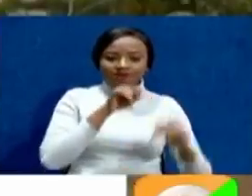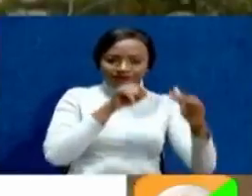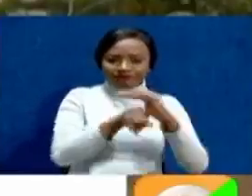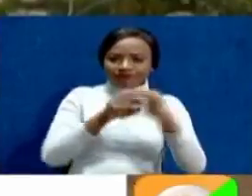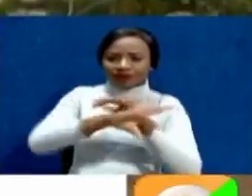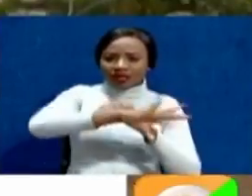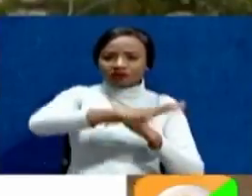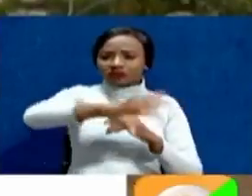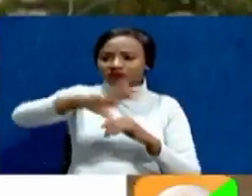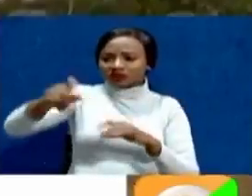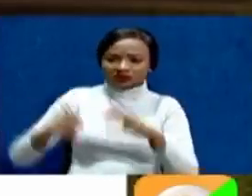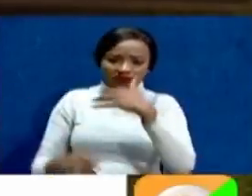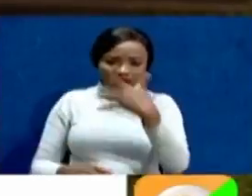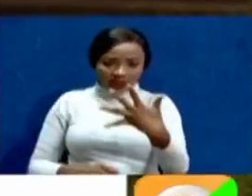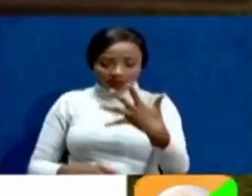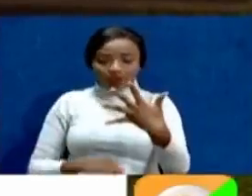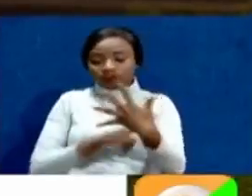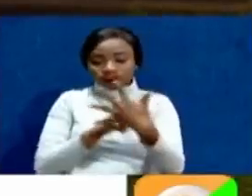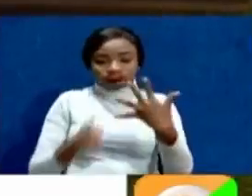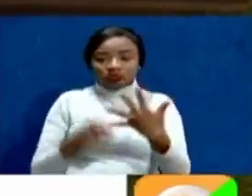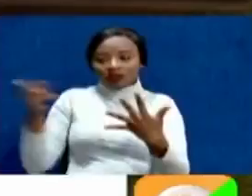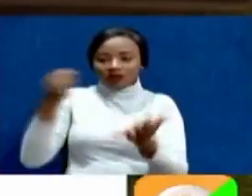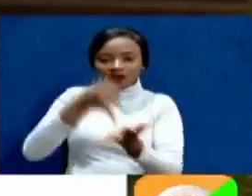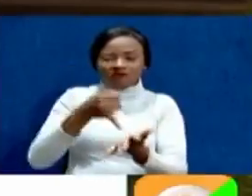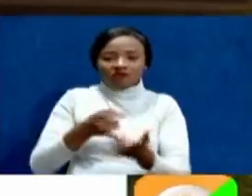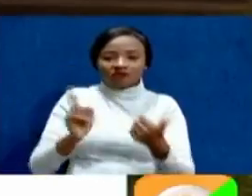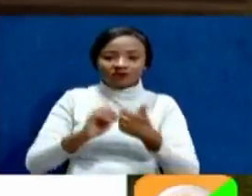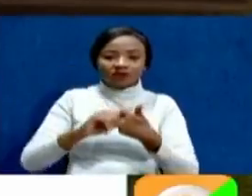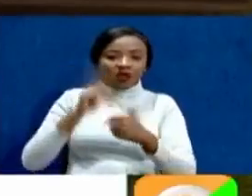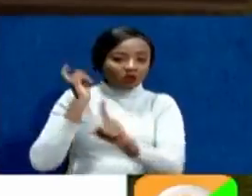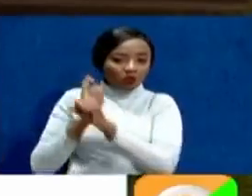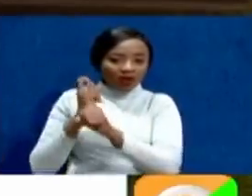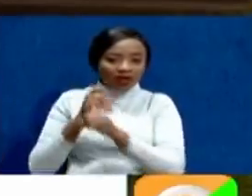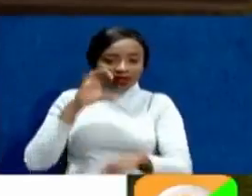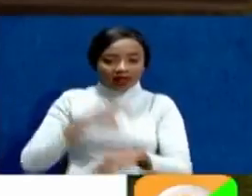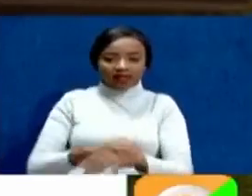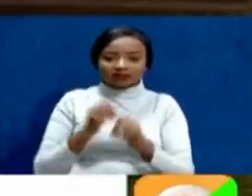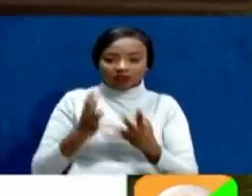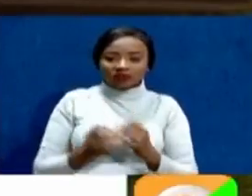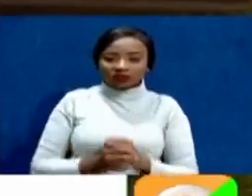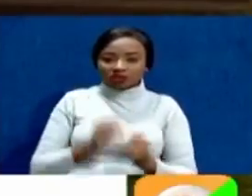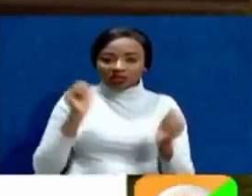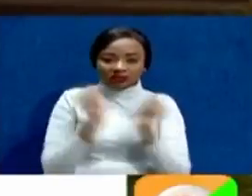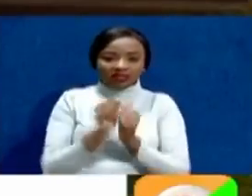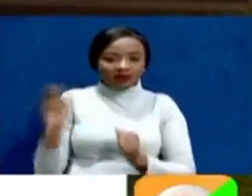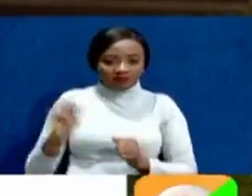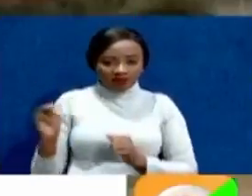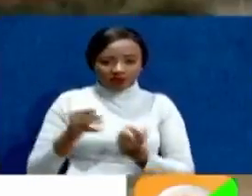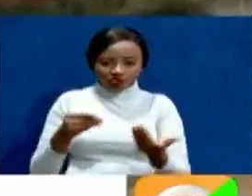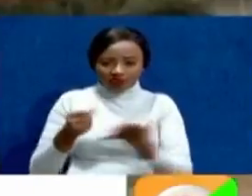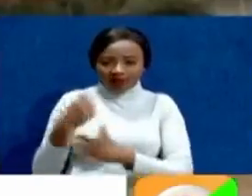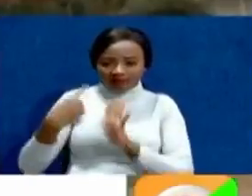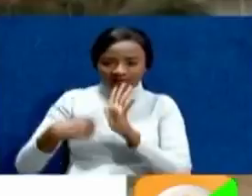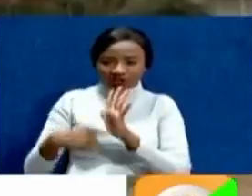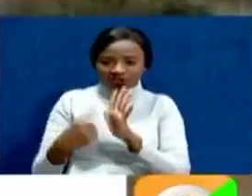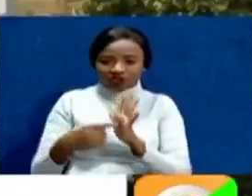kandarasi haswa ya ununuzi wa vifaa vya matibabu. Katika kaunti ya Kwale anadaiwa kupokea kima cha shilingi milioni 10 ili kununua kifaa